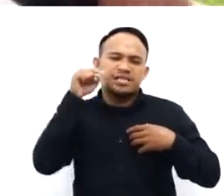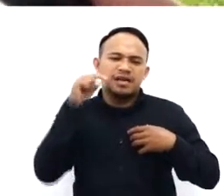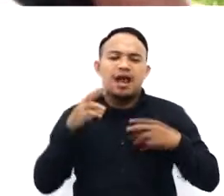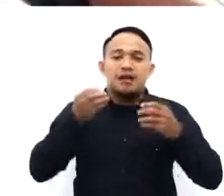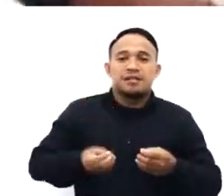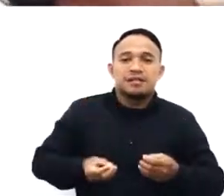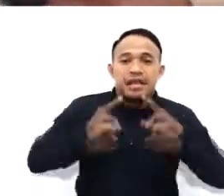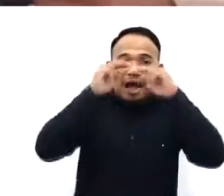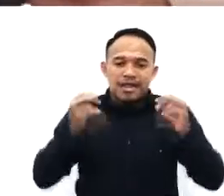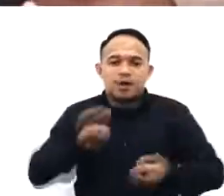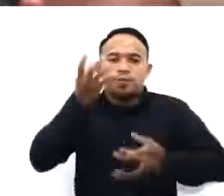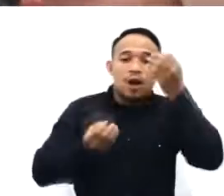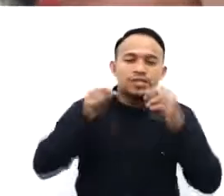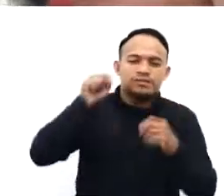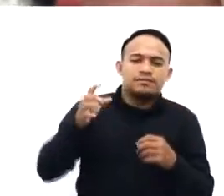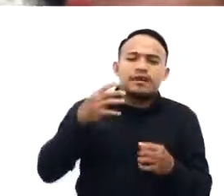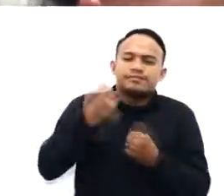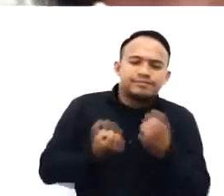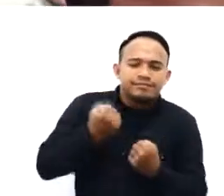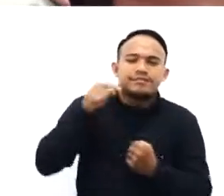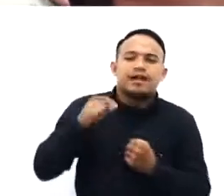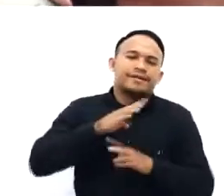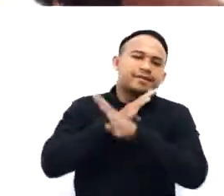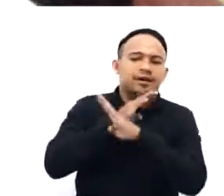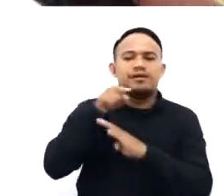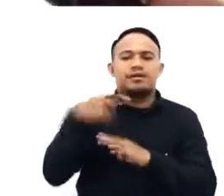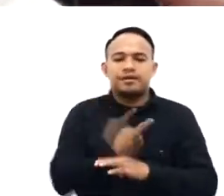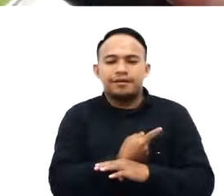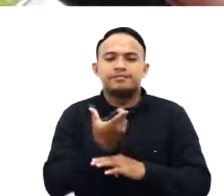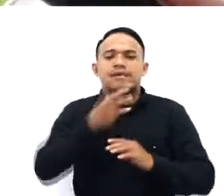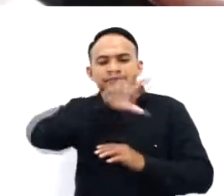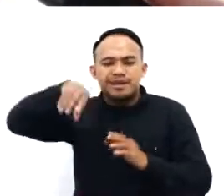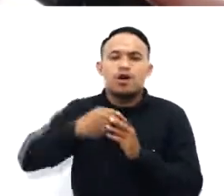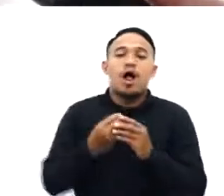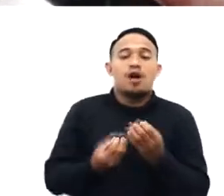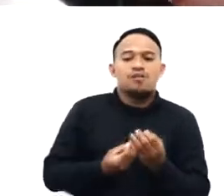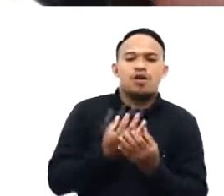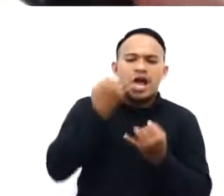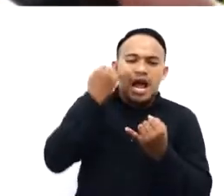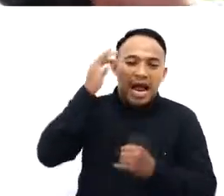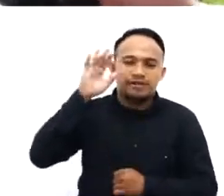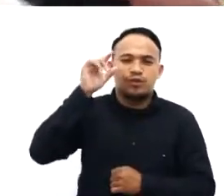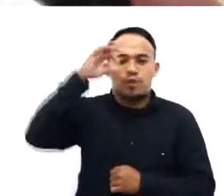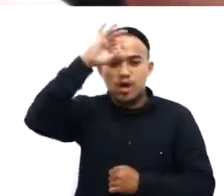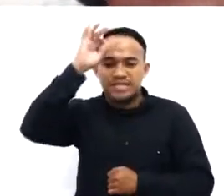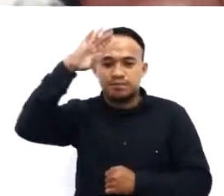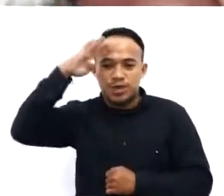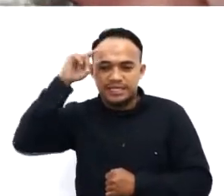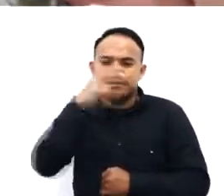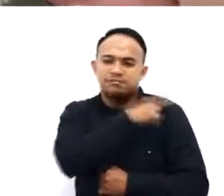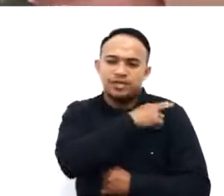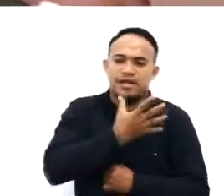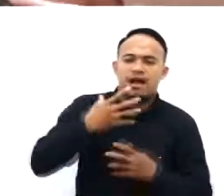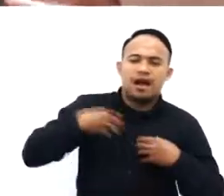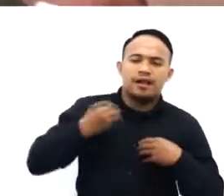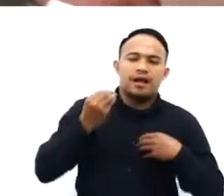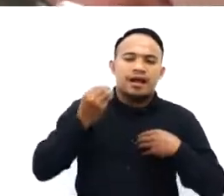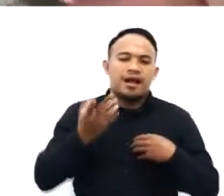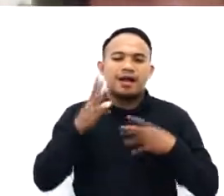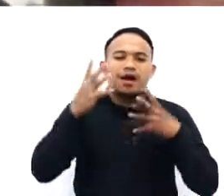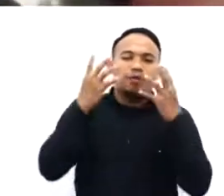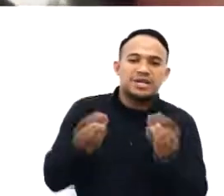dengan kegiatan-kegiatan yang dilarang. Kita semua kompak, hadir semua Kapolda, Dadrim, Kajati, Kabinda,